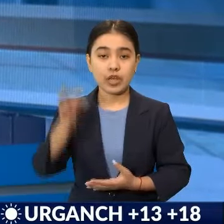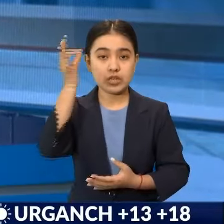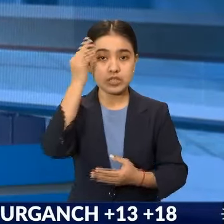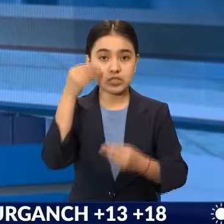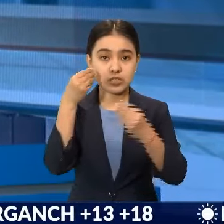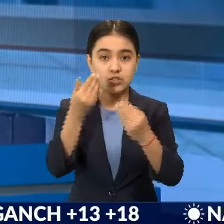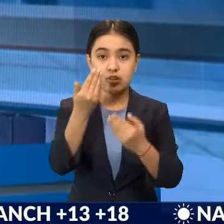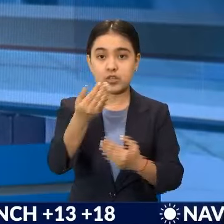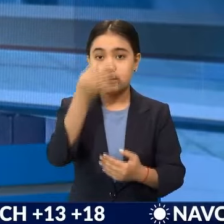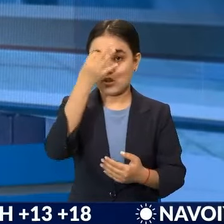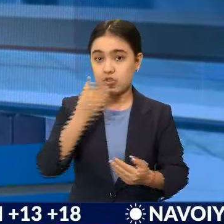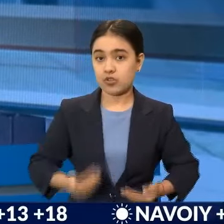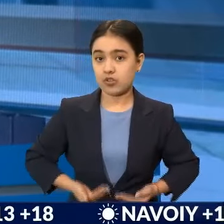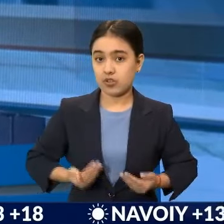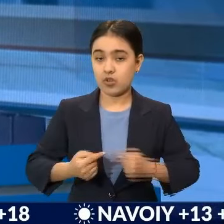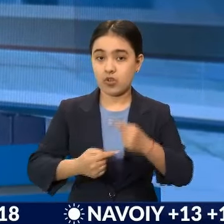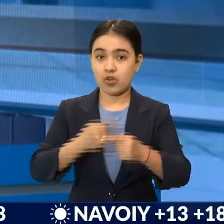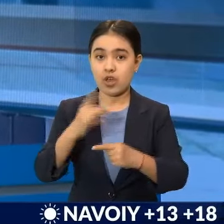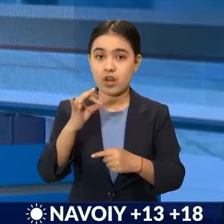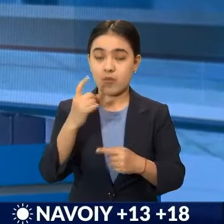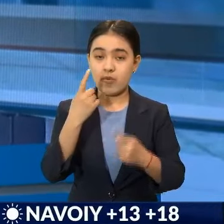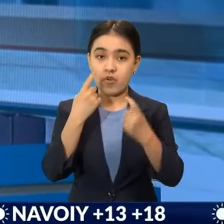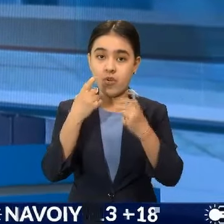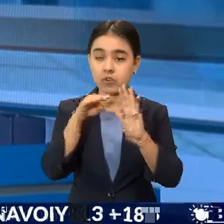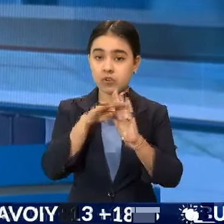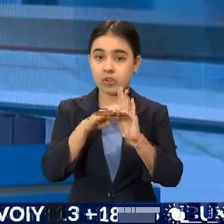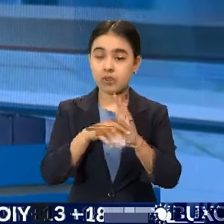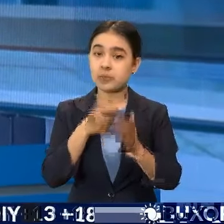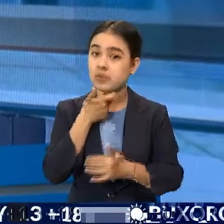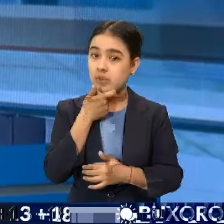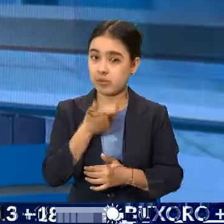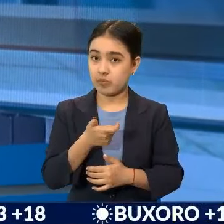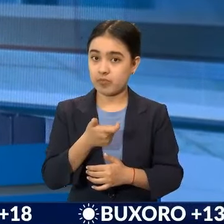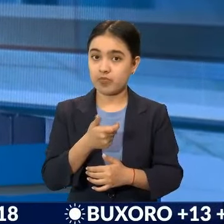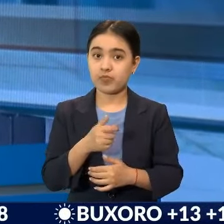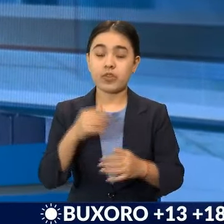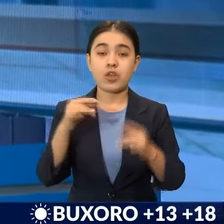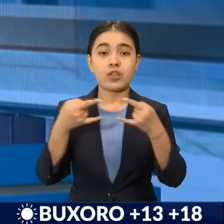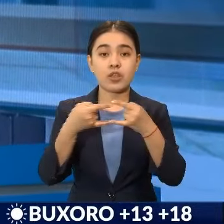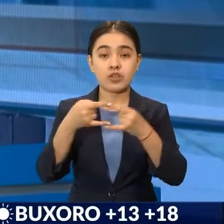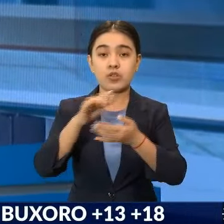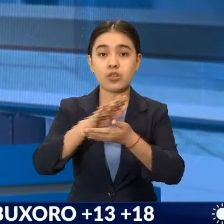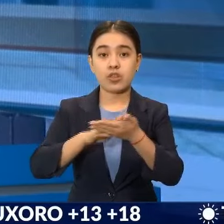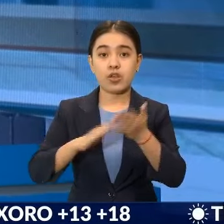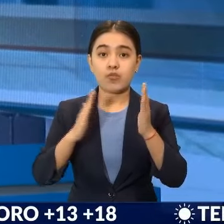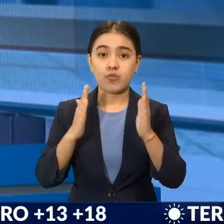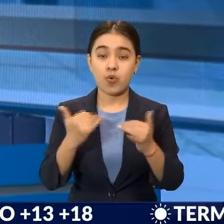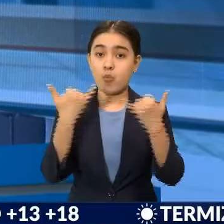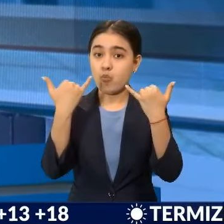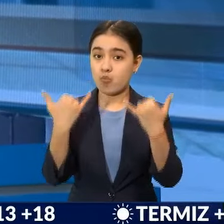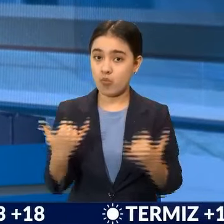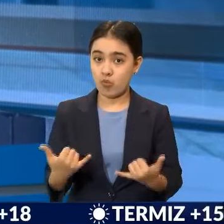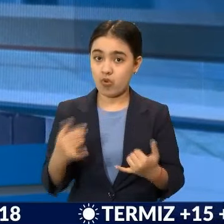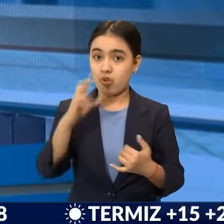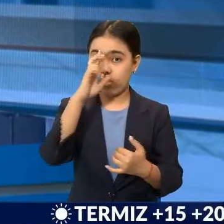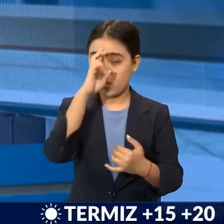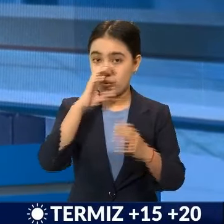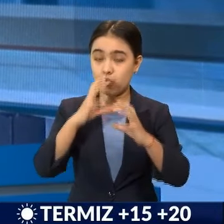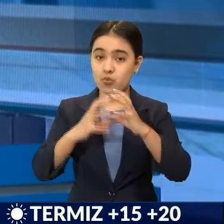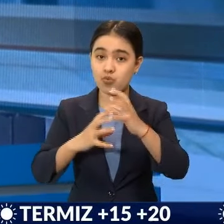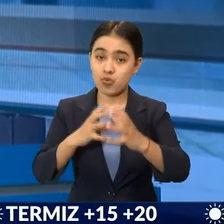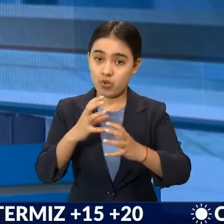Esat Botamız, siz canlı efir orkali reportör akbarat dasturunu tamasha kılıyapsız. Dasturumuz devam etedim. Bugün dünya